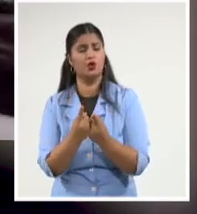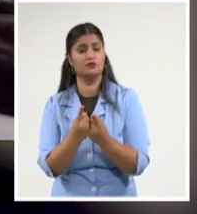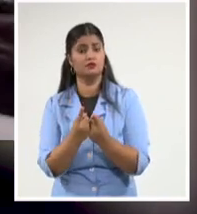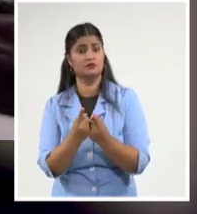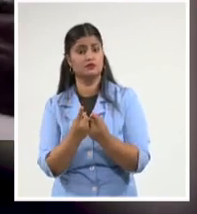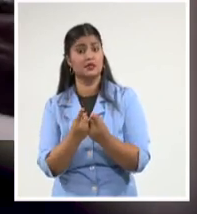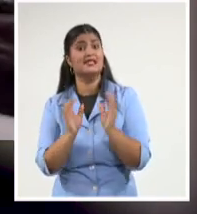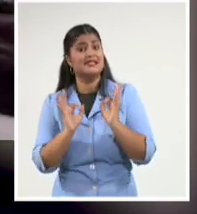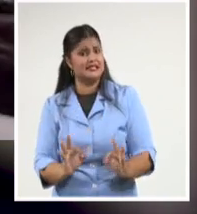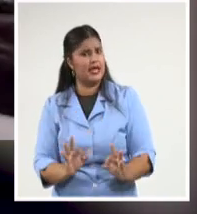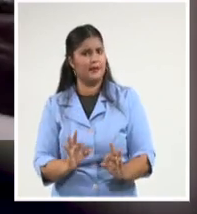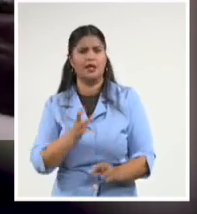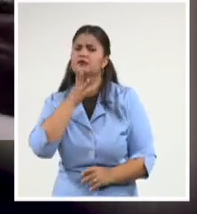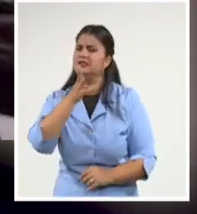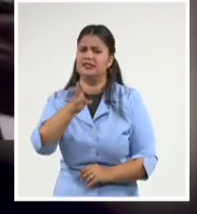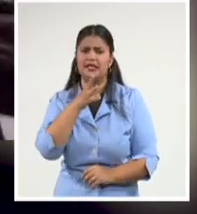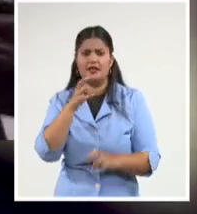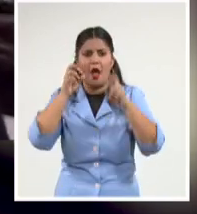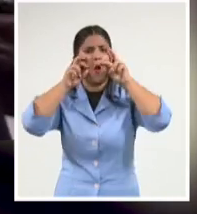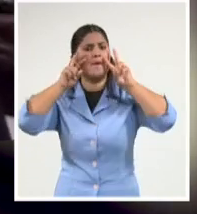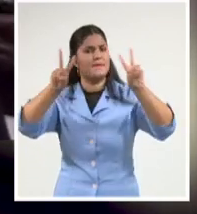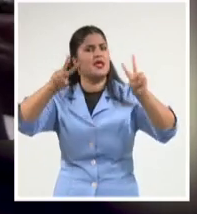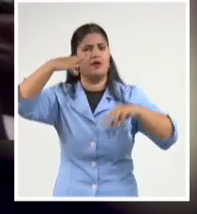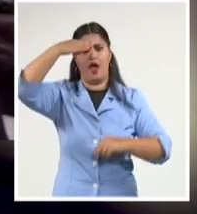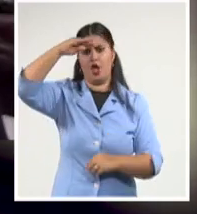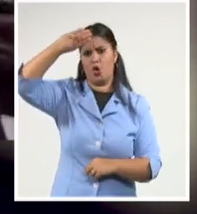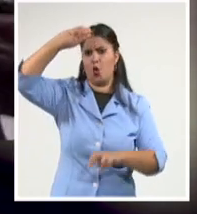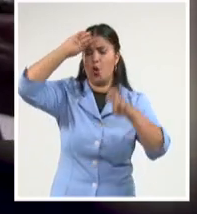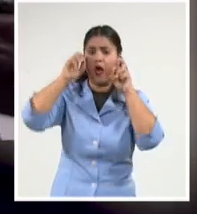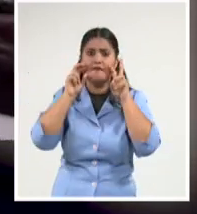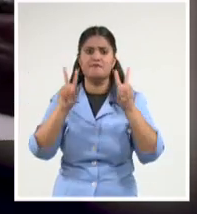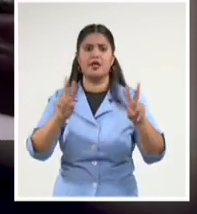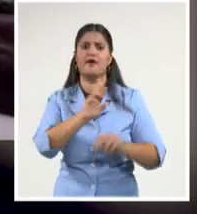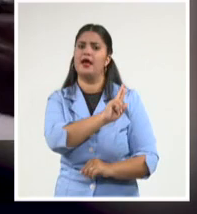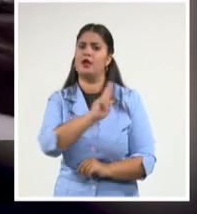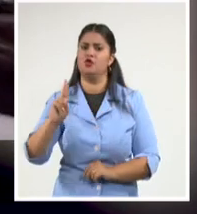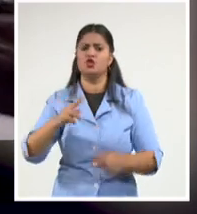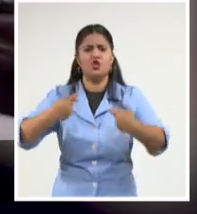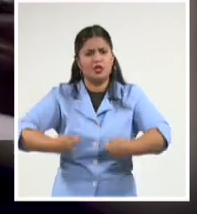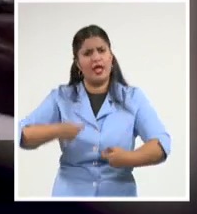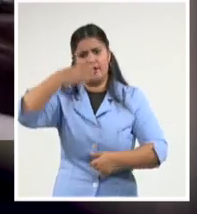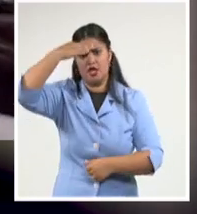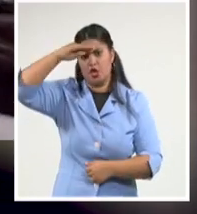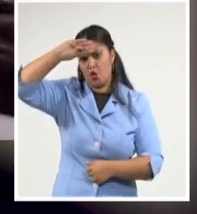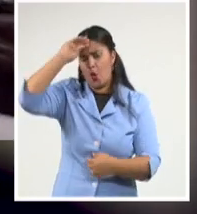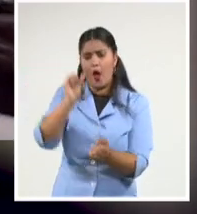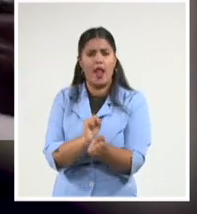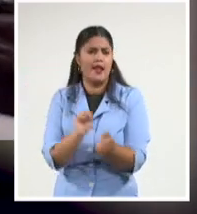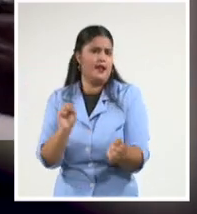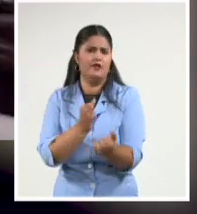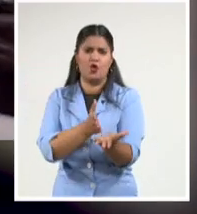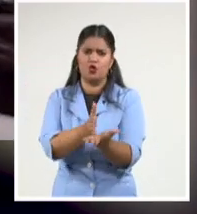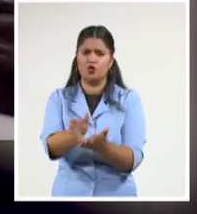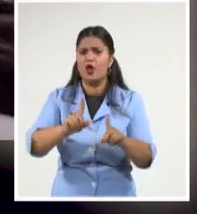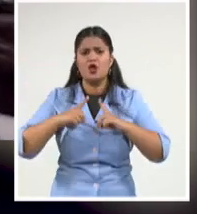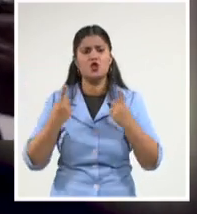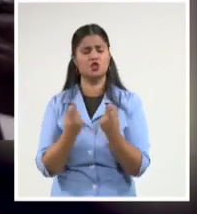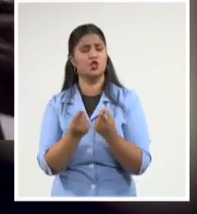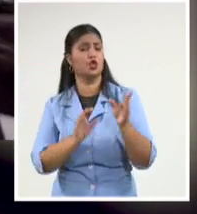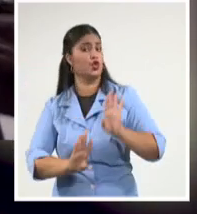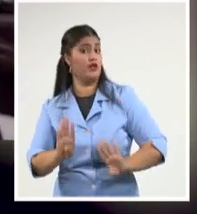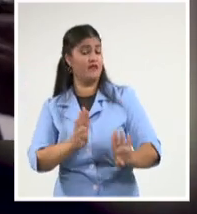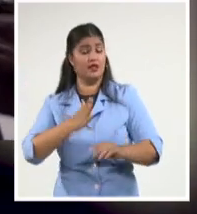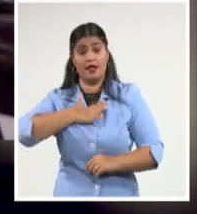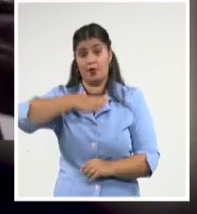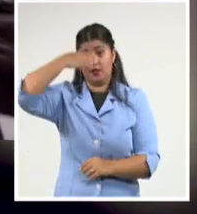αυτά, η ακροδεξιά αντίδραση στο Ευρωκοινοβούλιο με τους συμμάχους της επιμένει να παρουσιάσει στην Ολομέλεια μια πρόταση ψηφίσματος που θα επιφέρει ακόμα περισσότερα